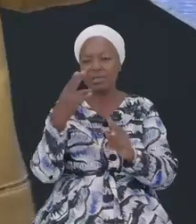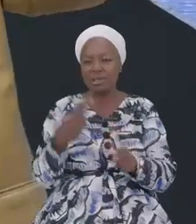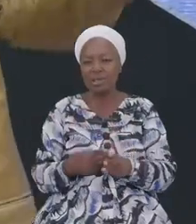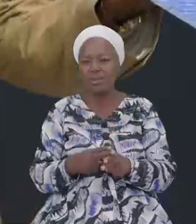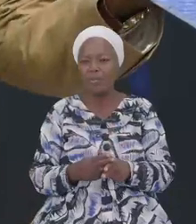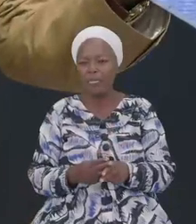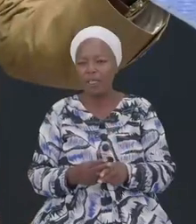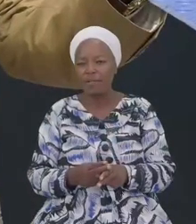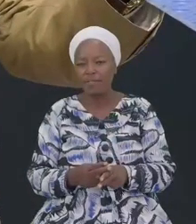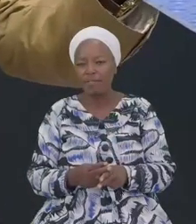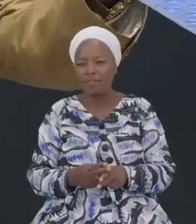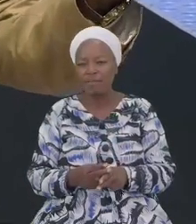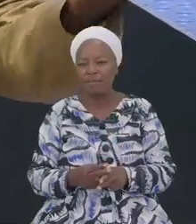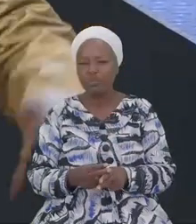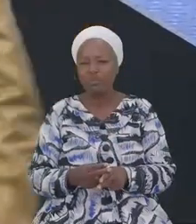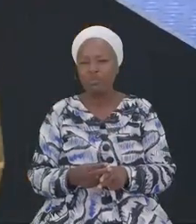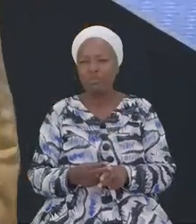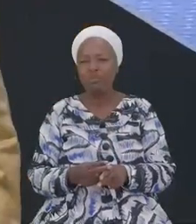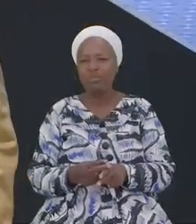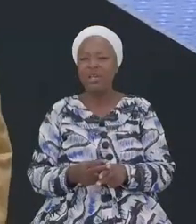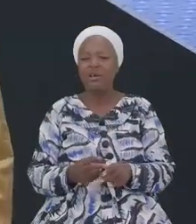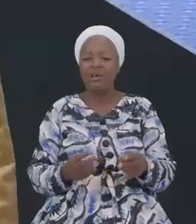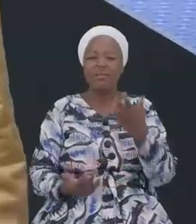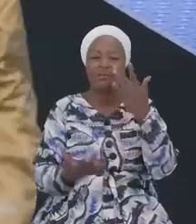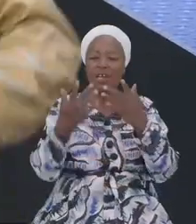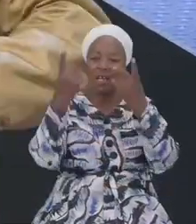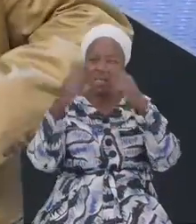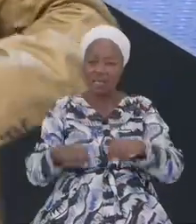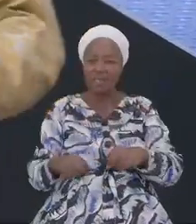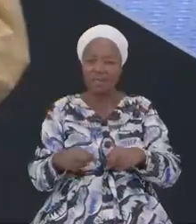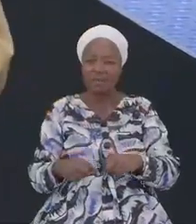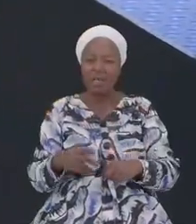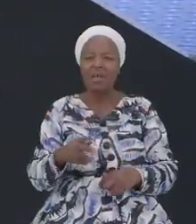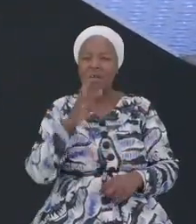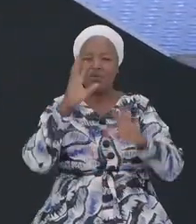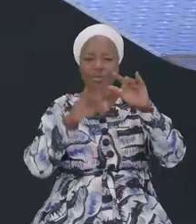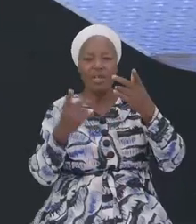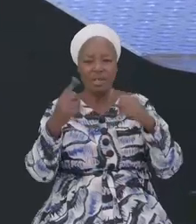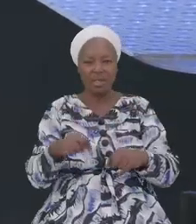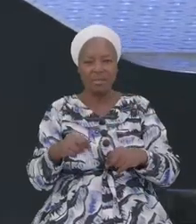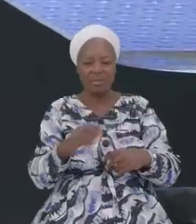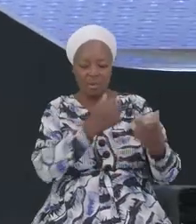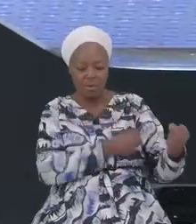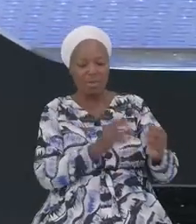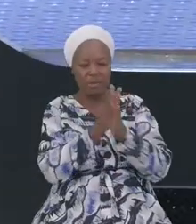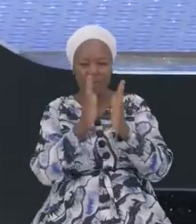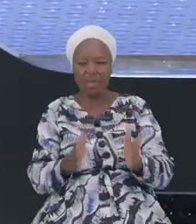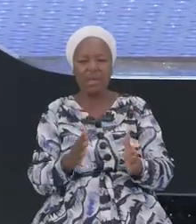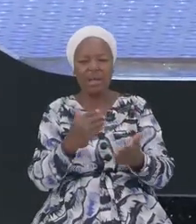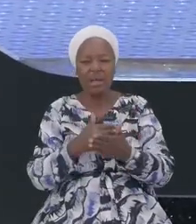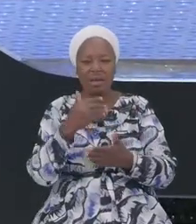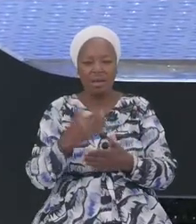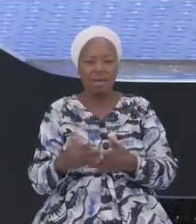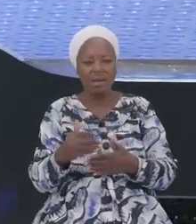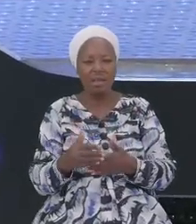Le feu tomba, la pluie tomba, la prière courageuse. Voyons le verset qui suit dans